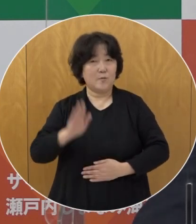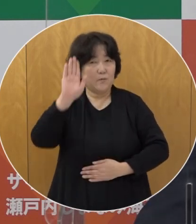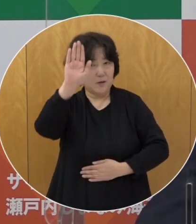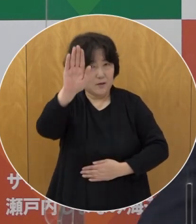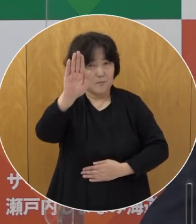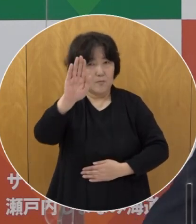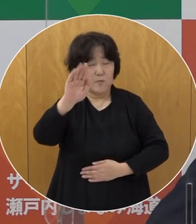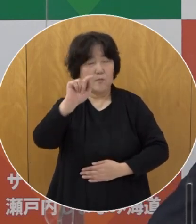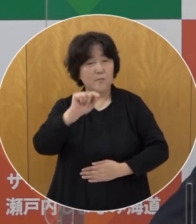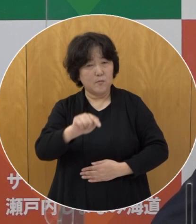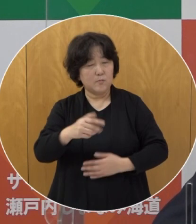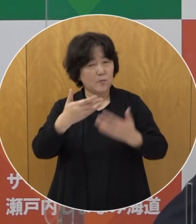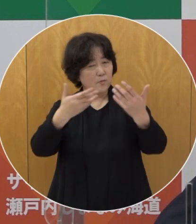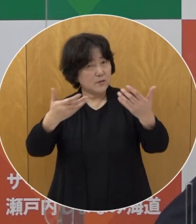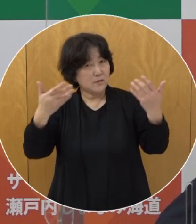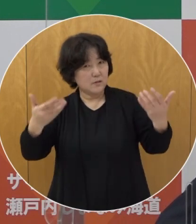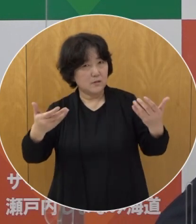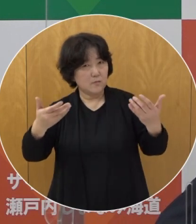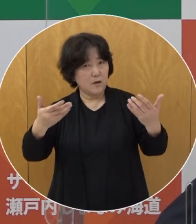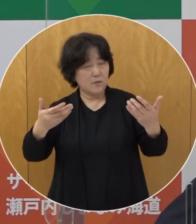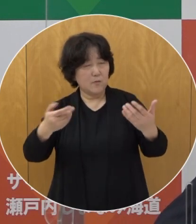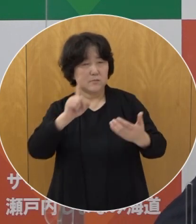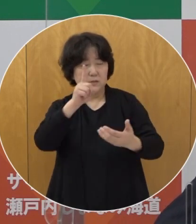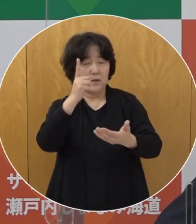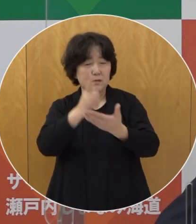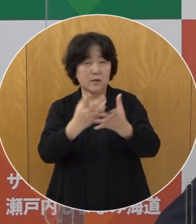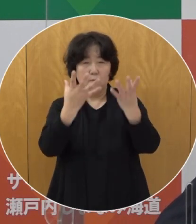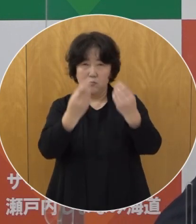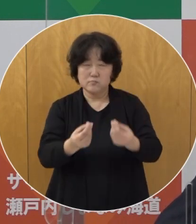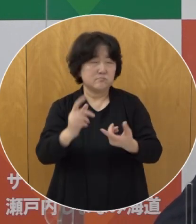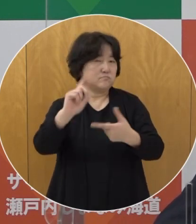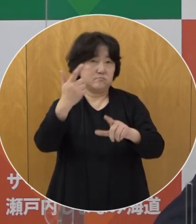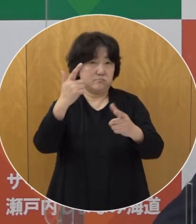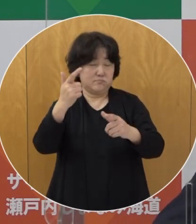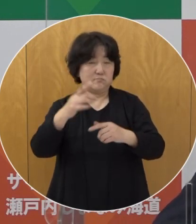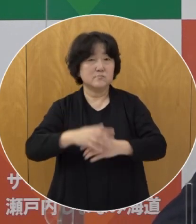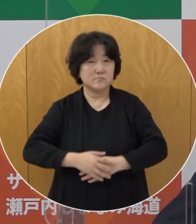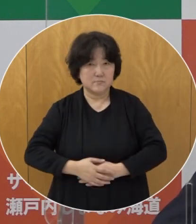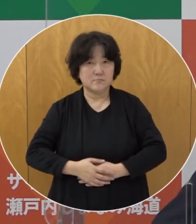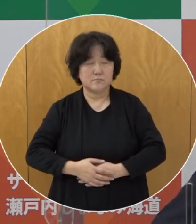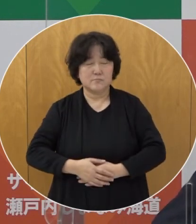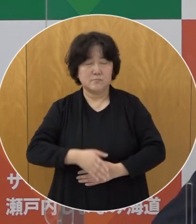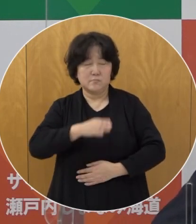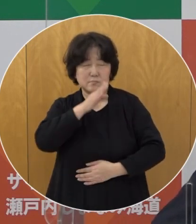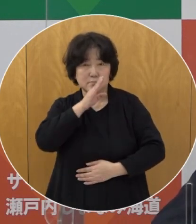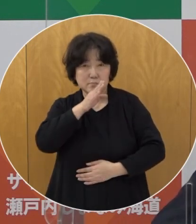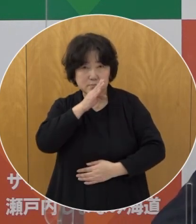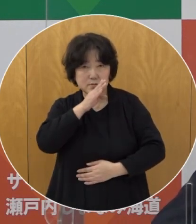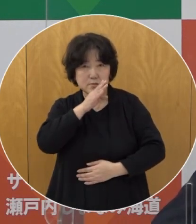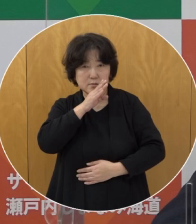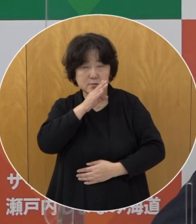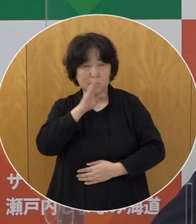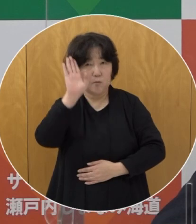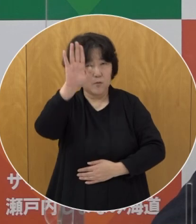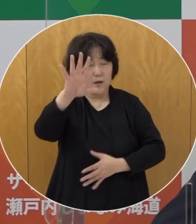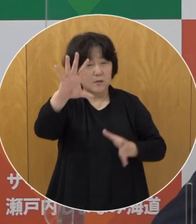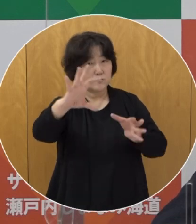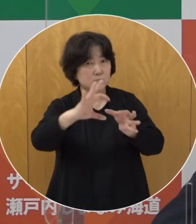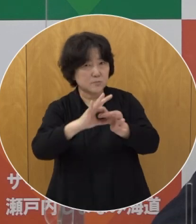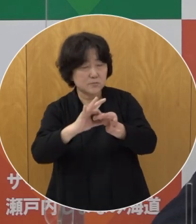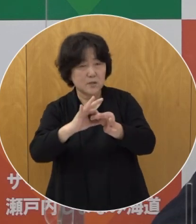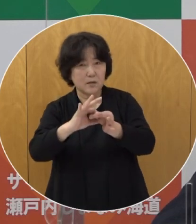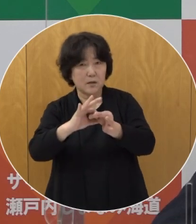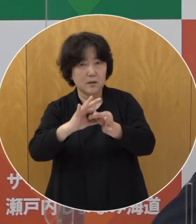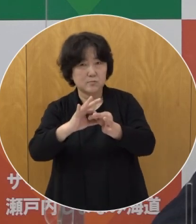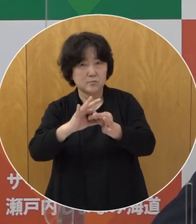はこうしたにぎわいを単発で終わらせるのではなくて、いかに次につなげていくか